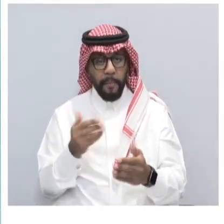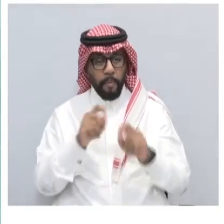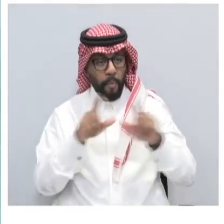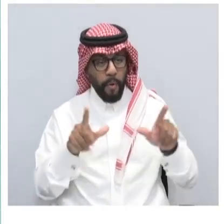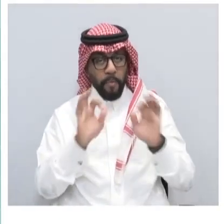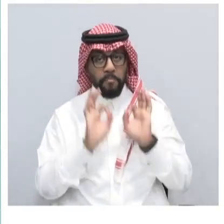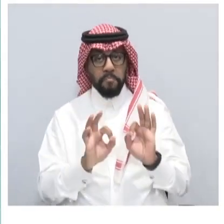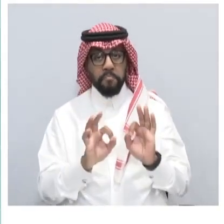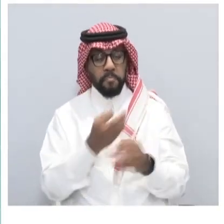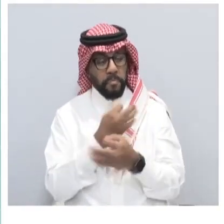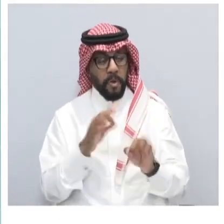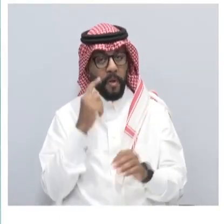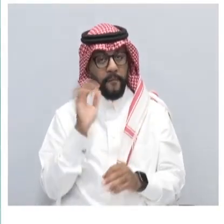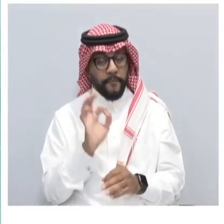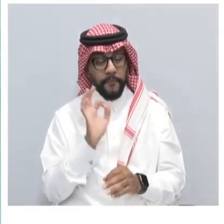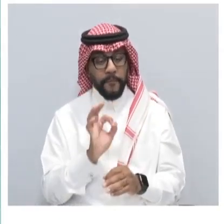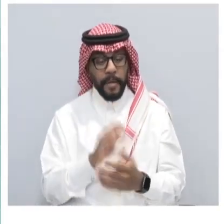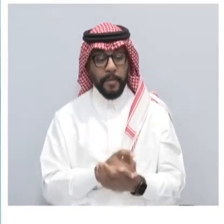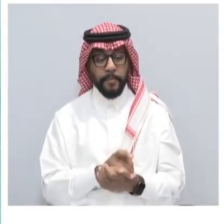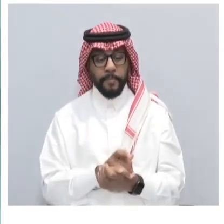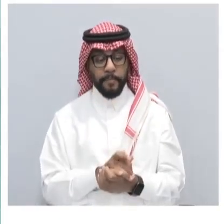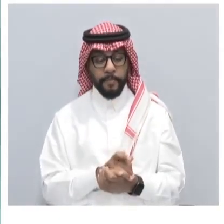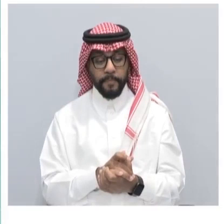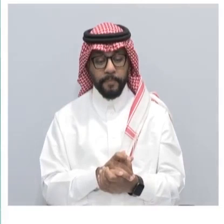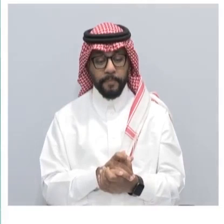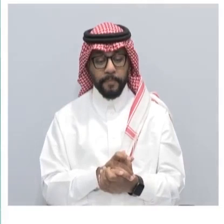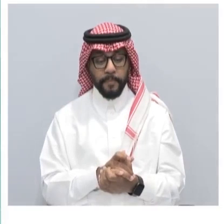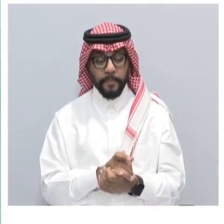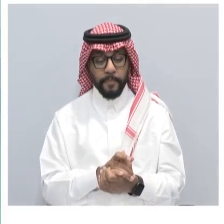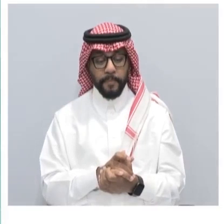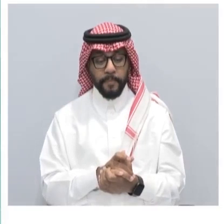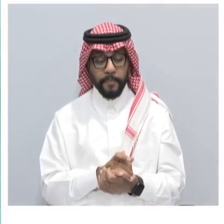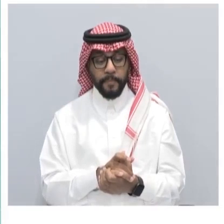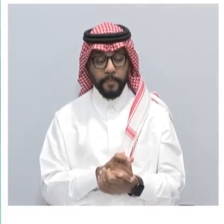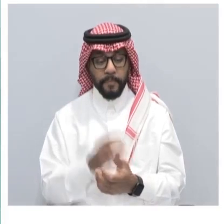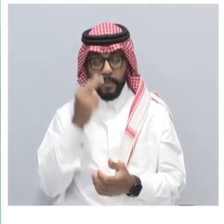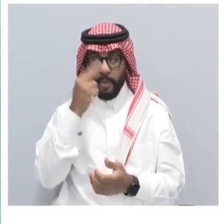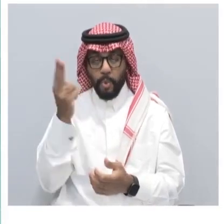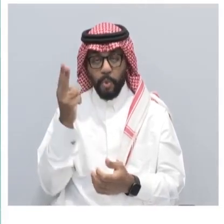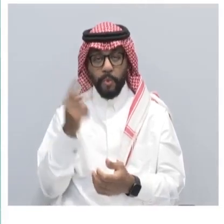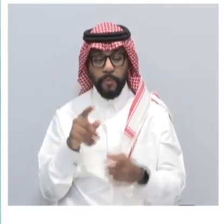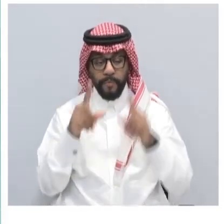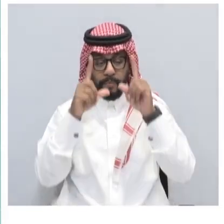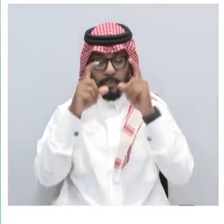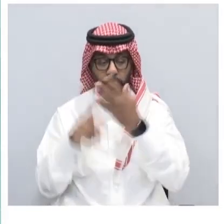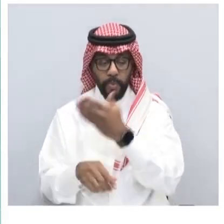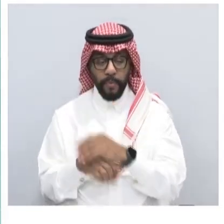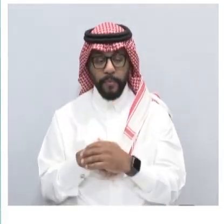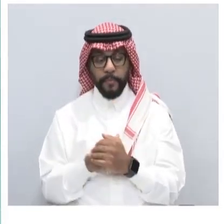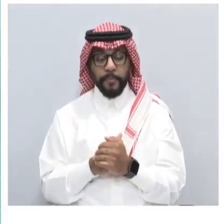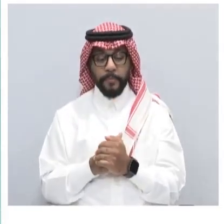هنا ابنائي الطلاب عند المعاينه توجد حد علوي وحد سفلي هنا